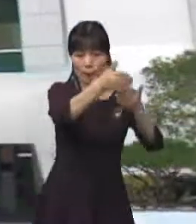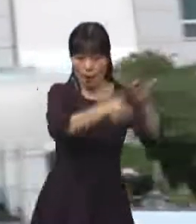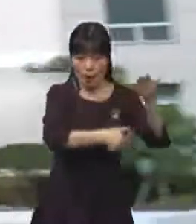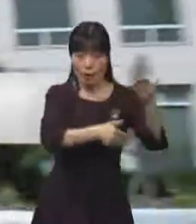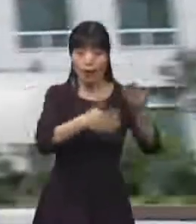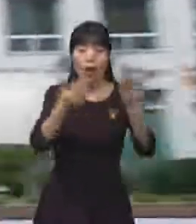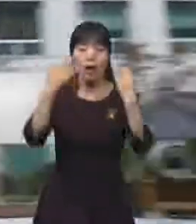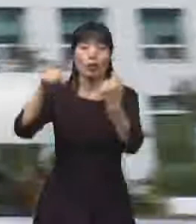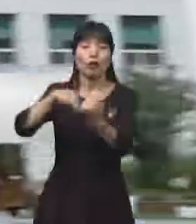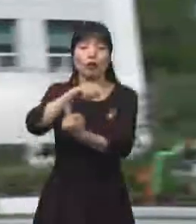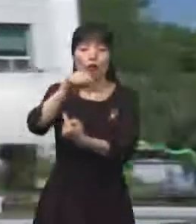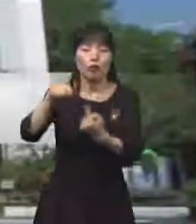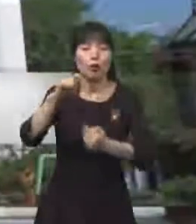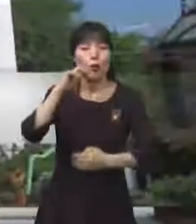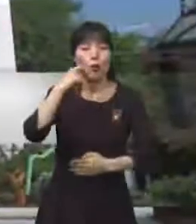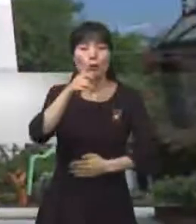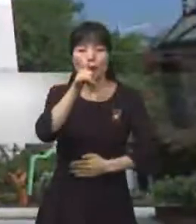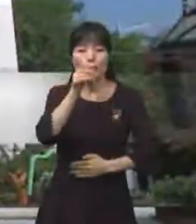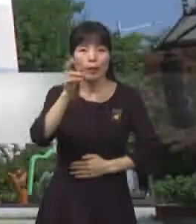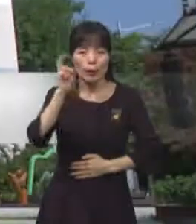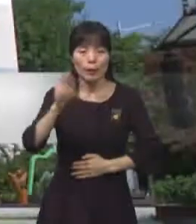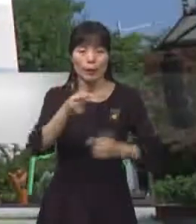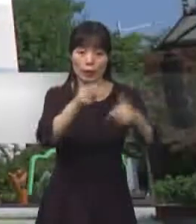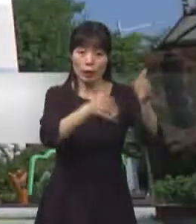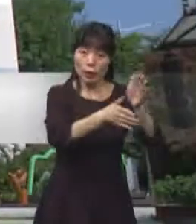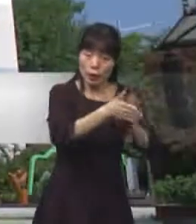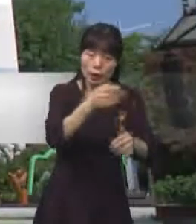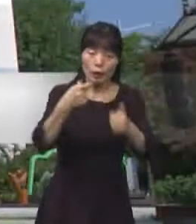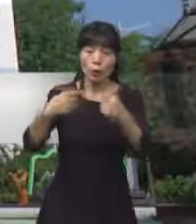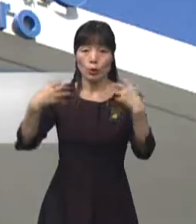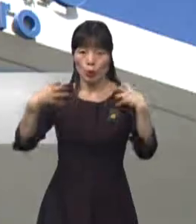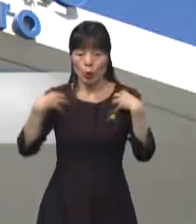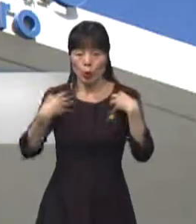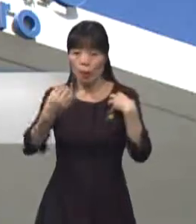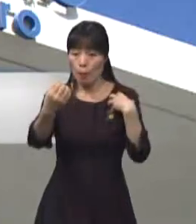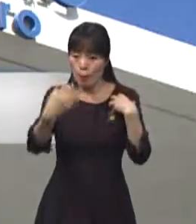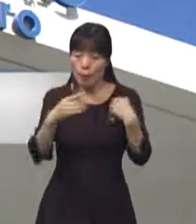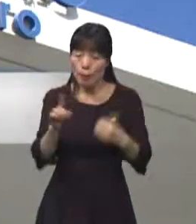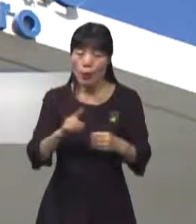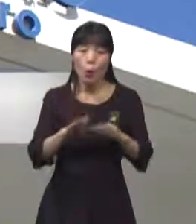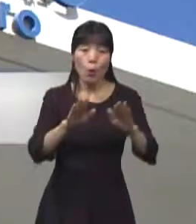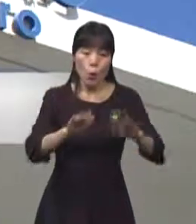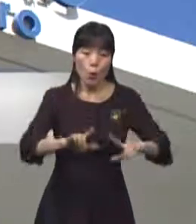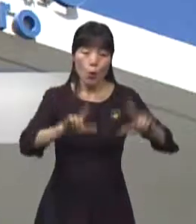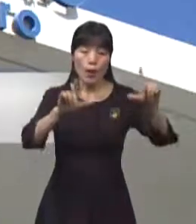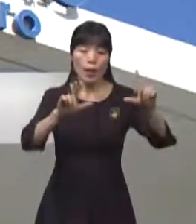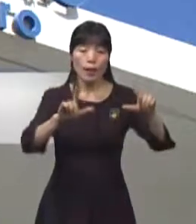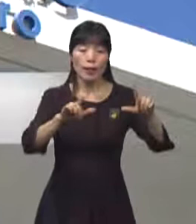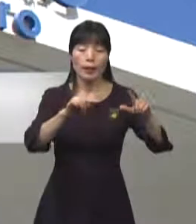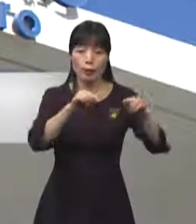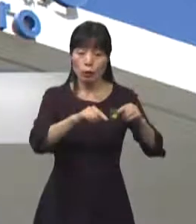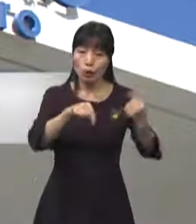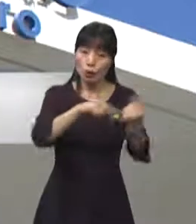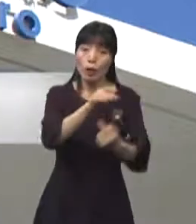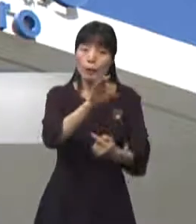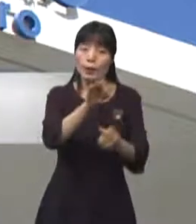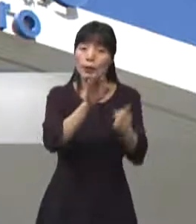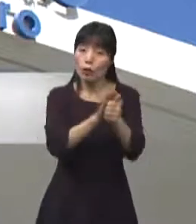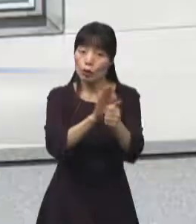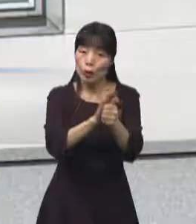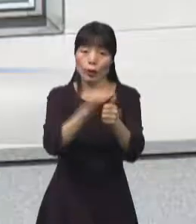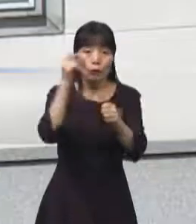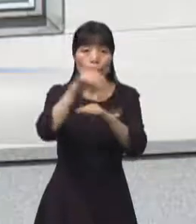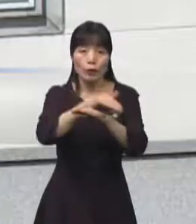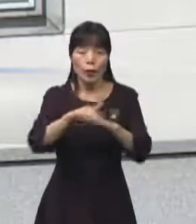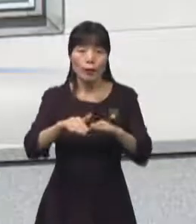빚어질 전망입니다 인천시와 시교육청에 따르면 당초 올해 인천과 계수 령 제 학교 운영비로 지원될 회사는